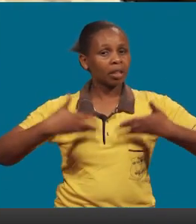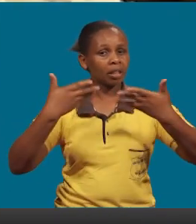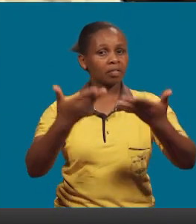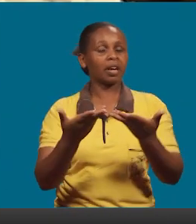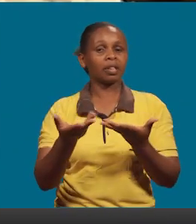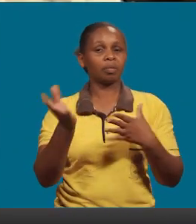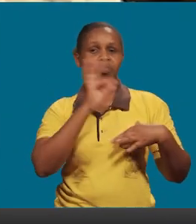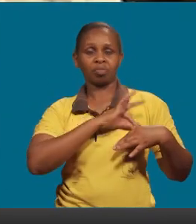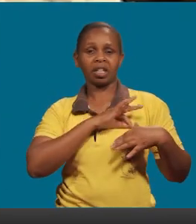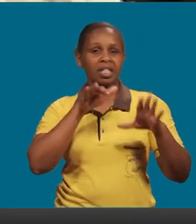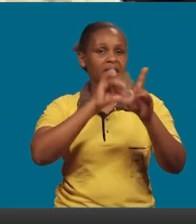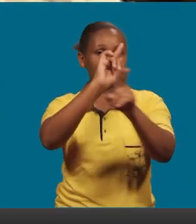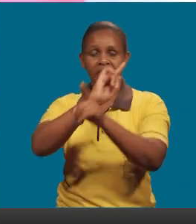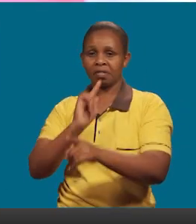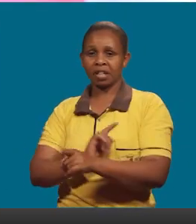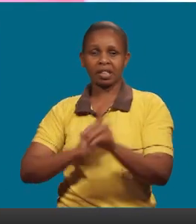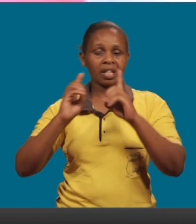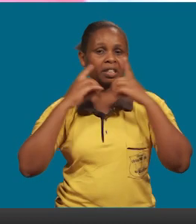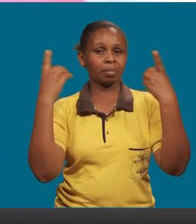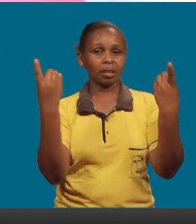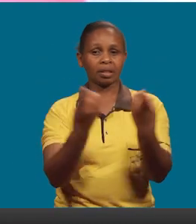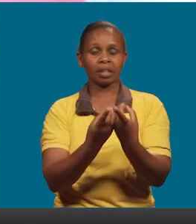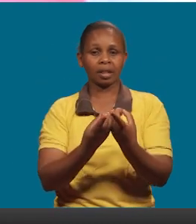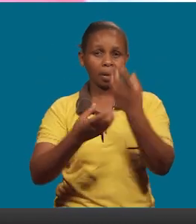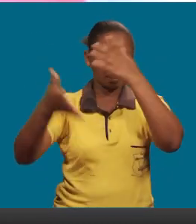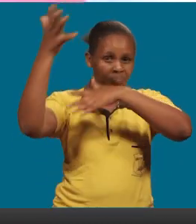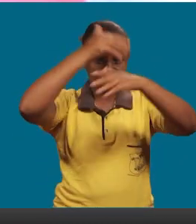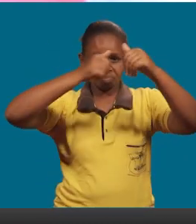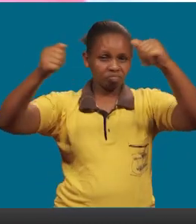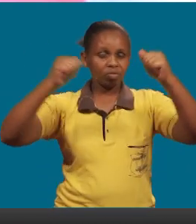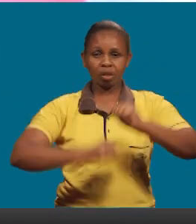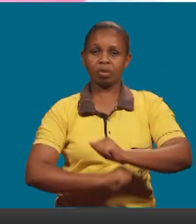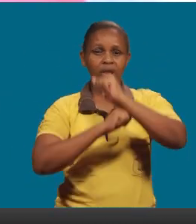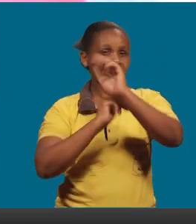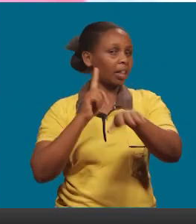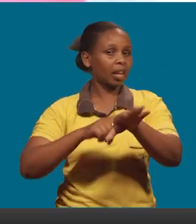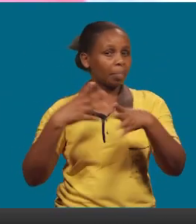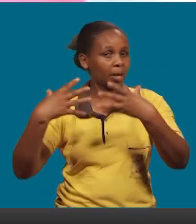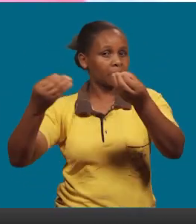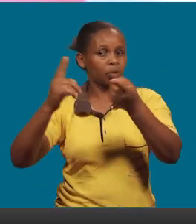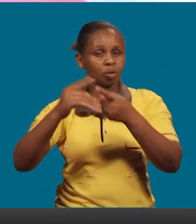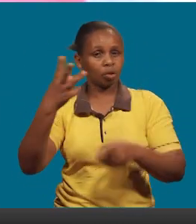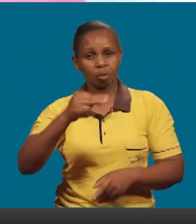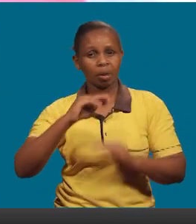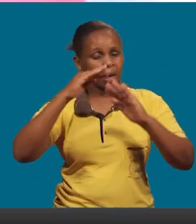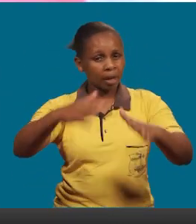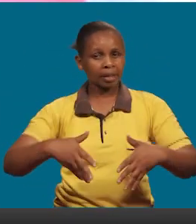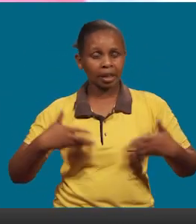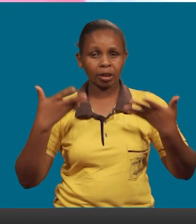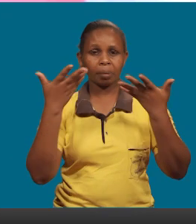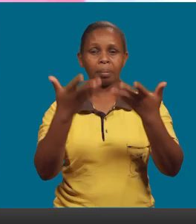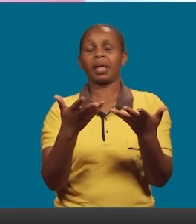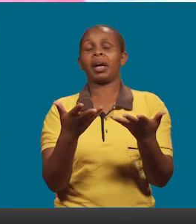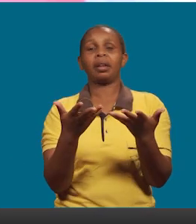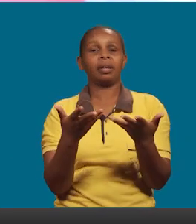nafasi kuwekeza kwenye sekta mbalimbali. His Excellency has been very, very supportive. Many times I go to him and he gives me a